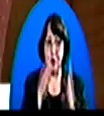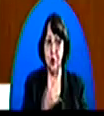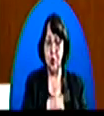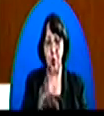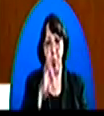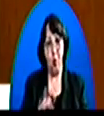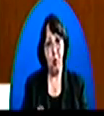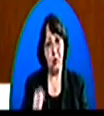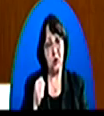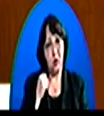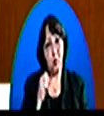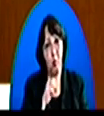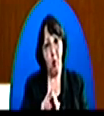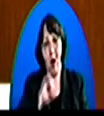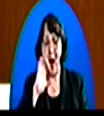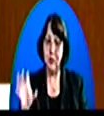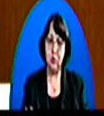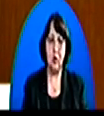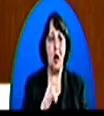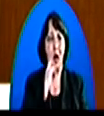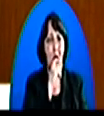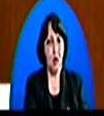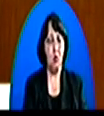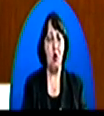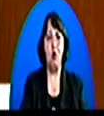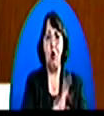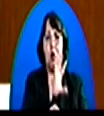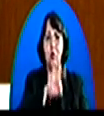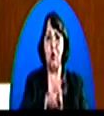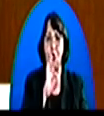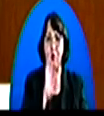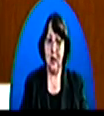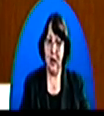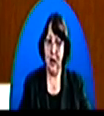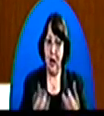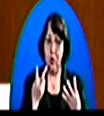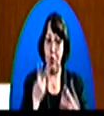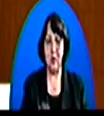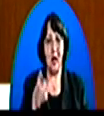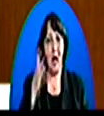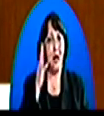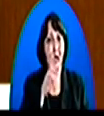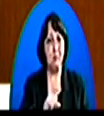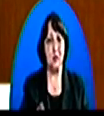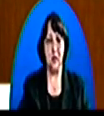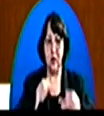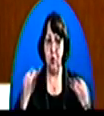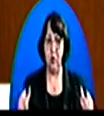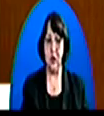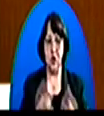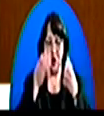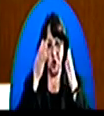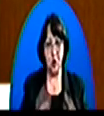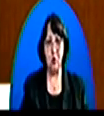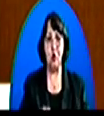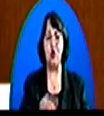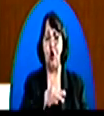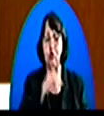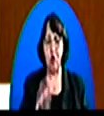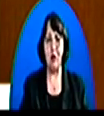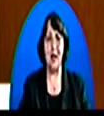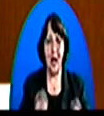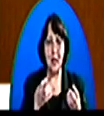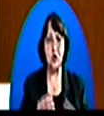уу? Коронавирусын одоо цар тахлын дэмжлэг үед авахарх хэмжээний тохиолсыг хуулийн тогтоол гаргасан. Бас одоо тодорхой хэмжээ энтэй холбоотойгоор